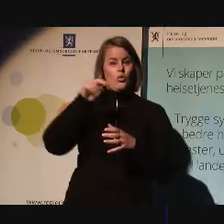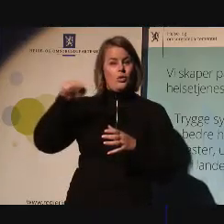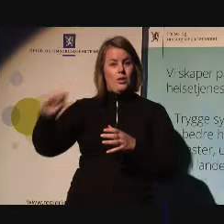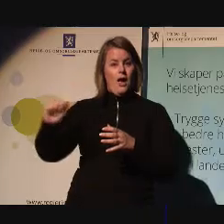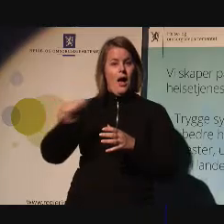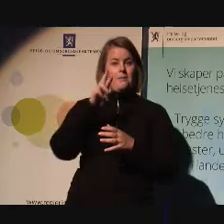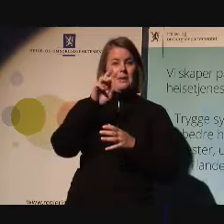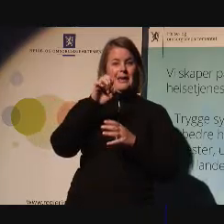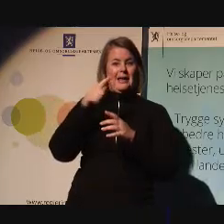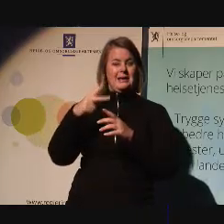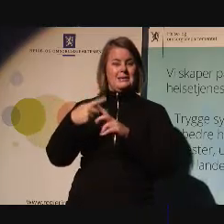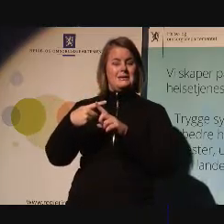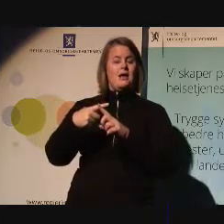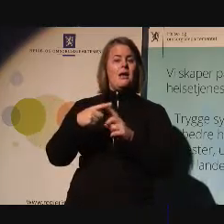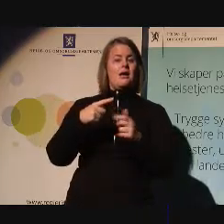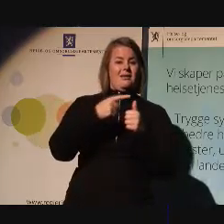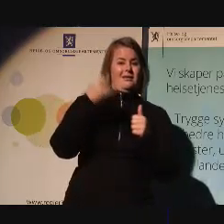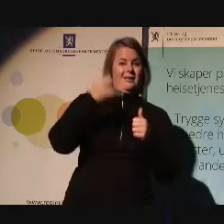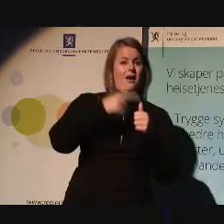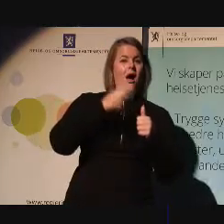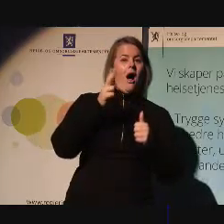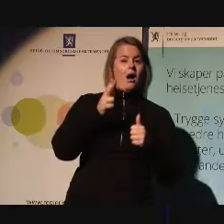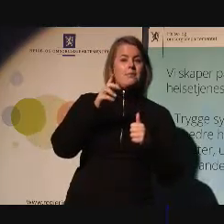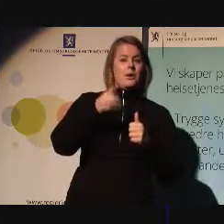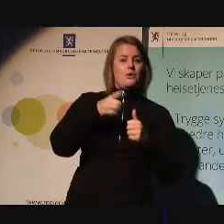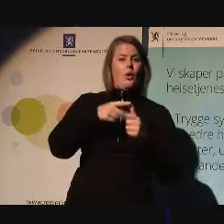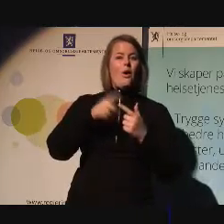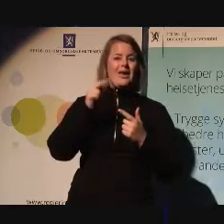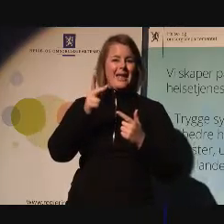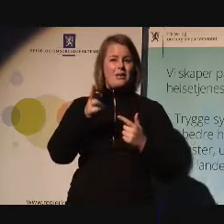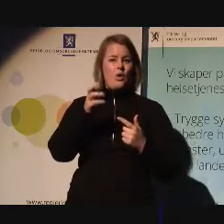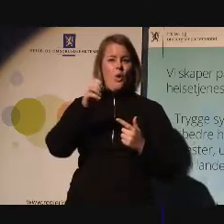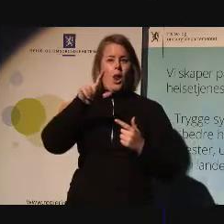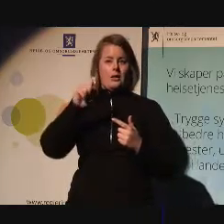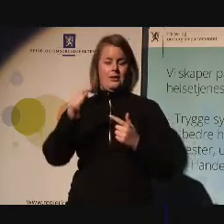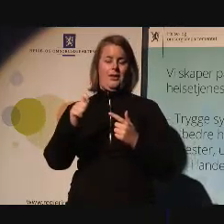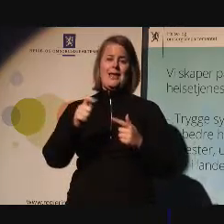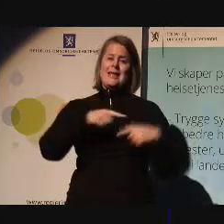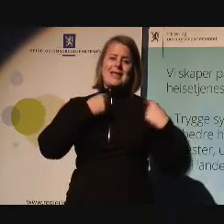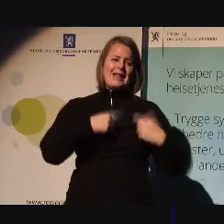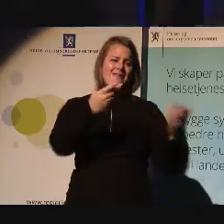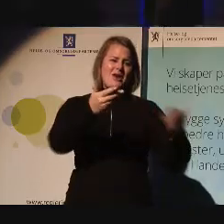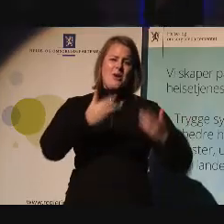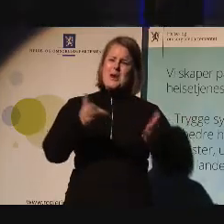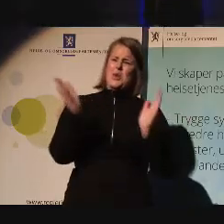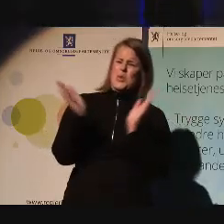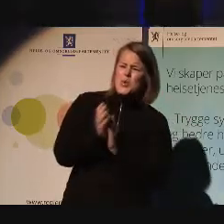av Hakan Pandul og Kenneth Holt. Hjertelig velkommen, gi dem en saftig applaus.